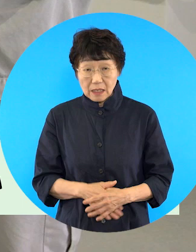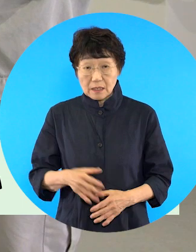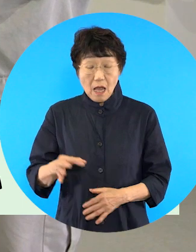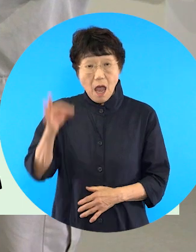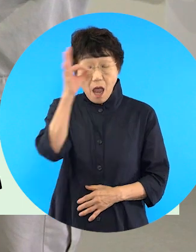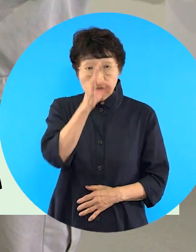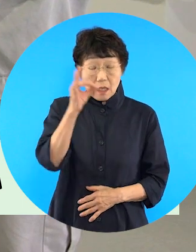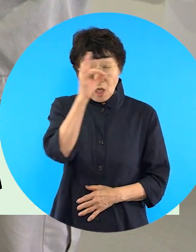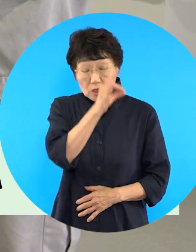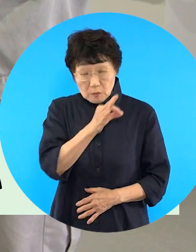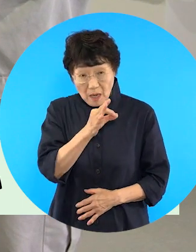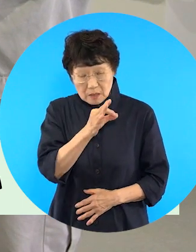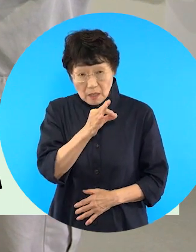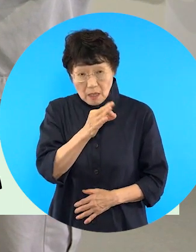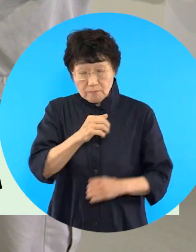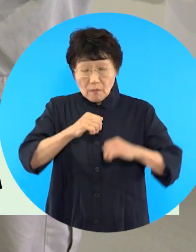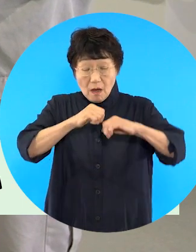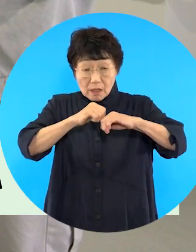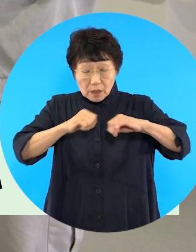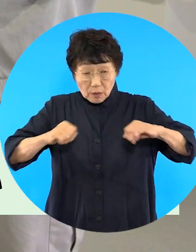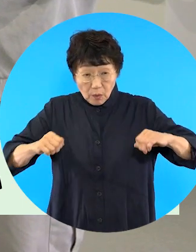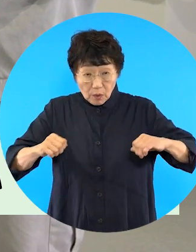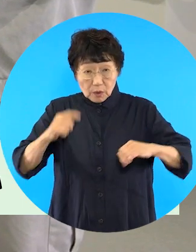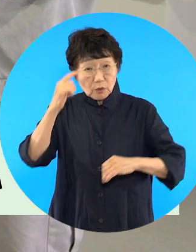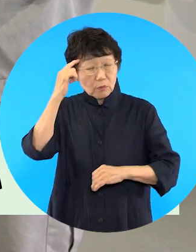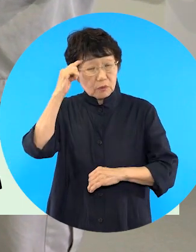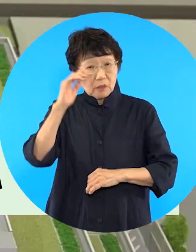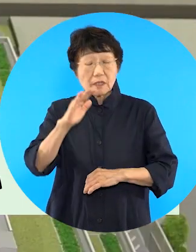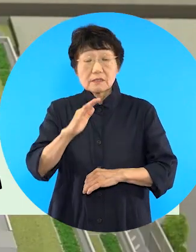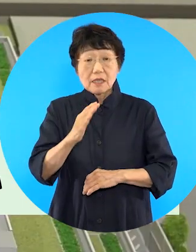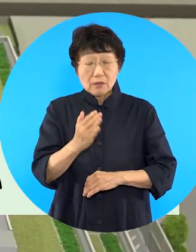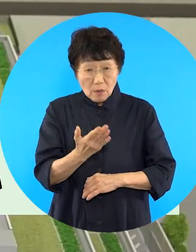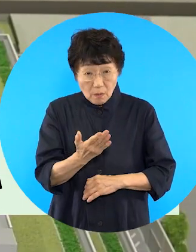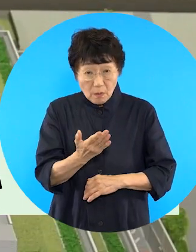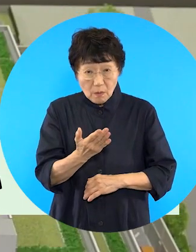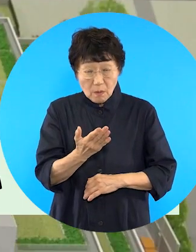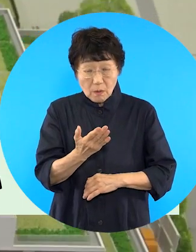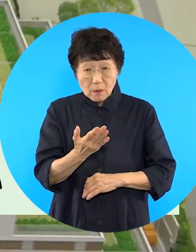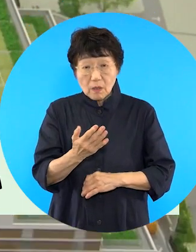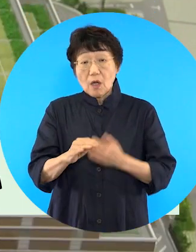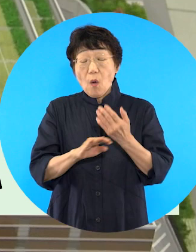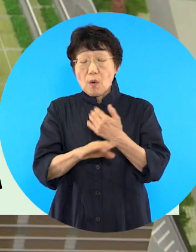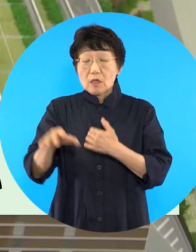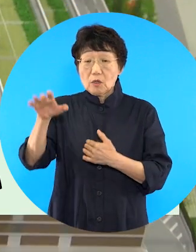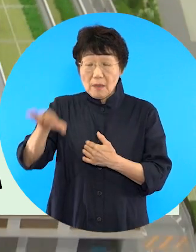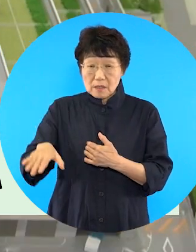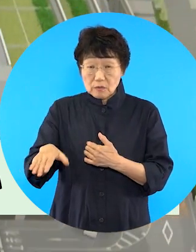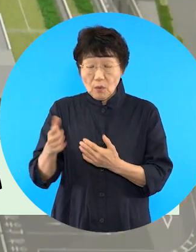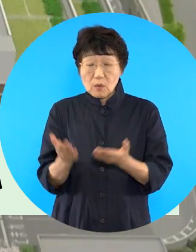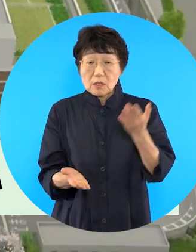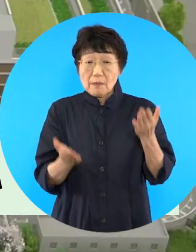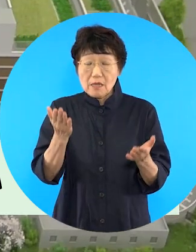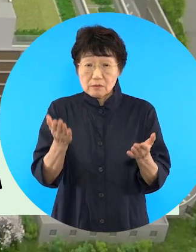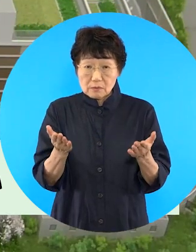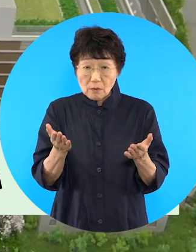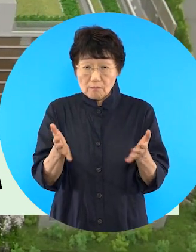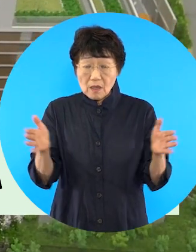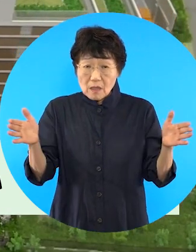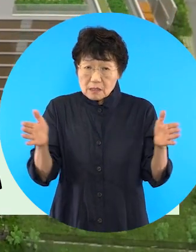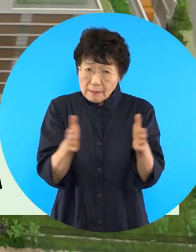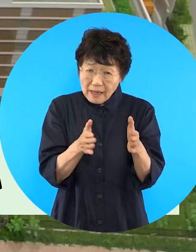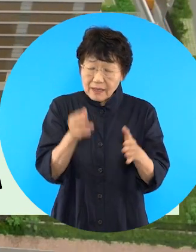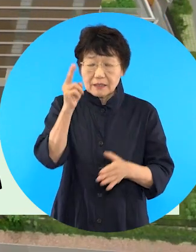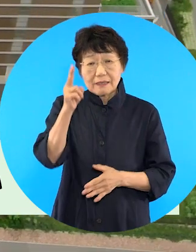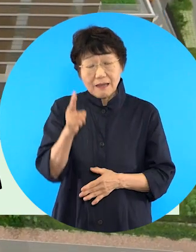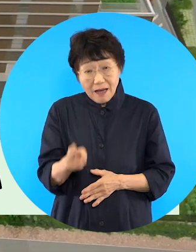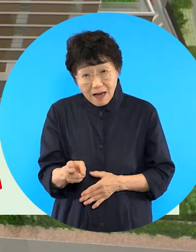見学した限りでは広いのかなっていうふうに思ったんですが、他の場所と比べると狭いのかなっていうふうに思いました。